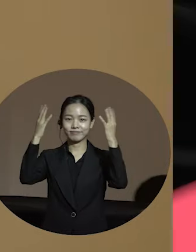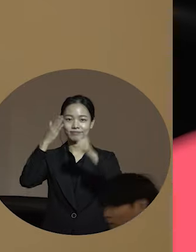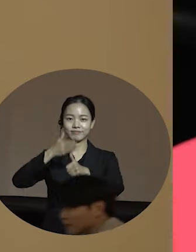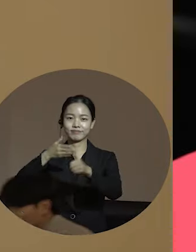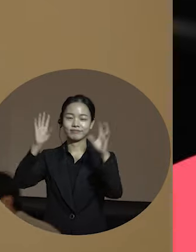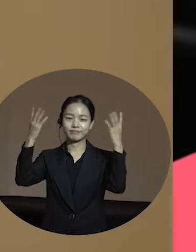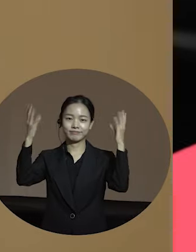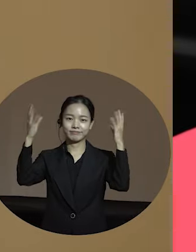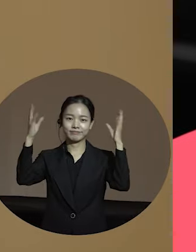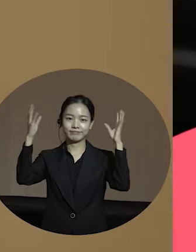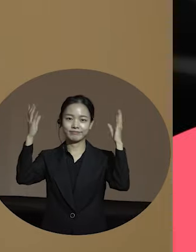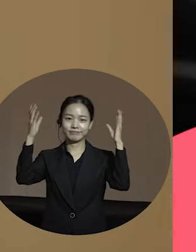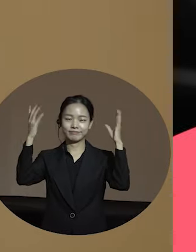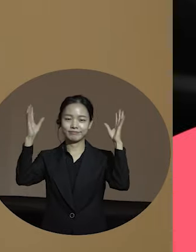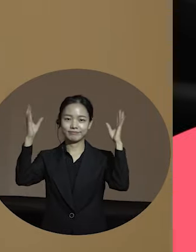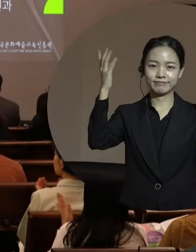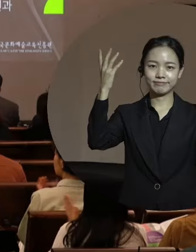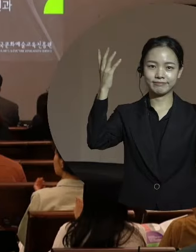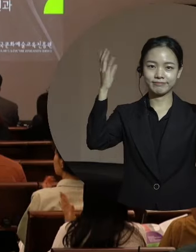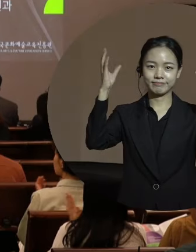박수 부탁드립니다.